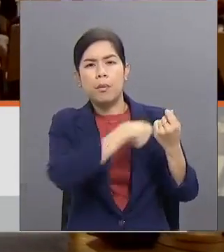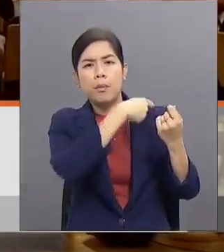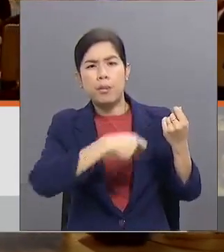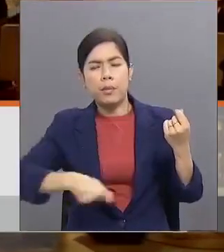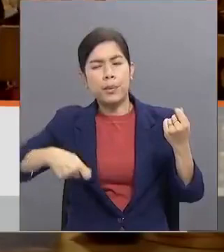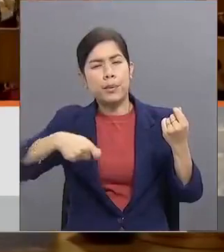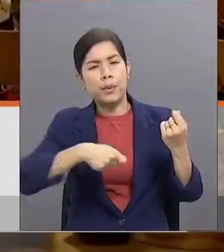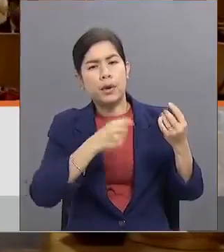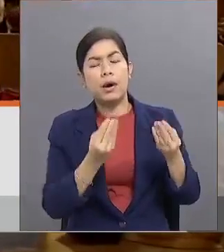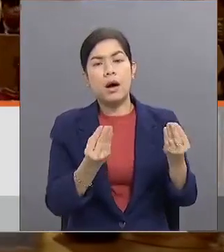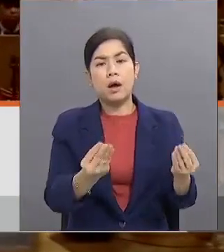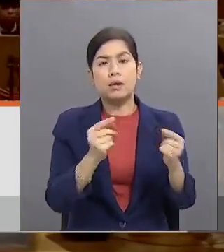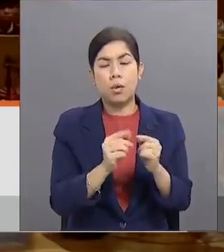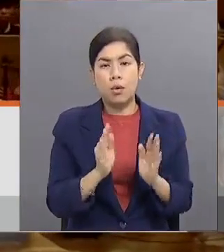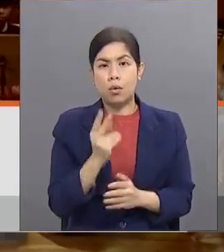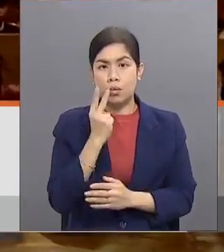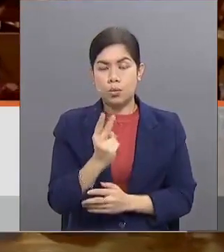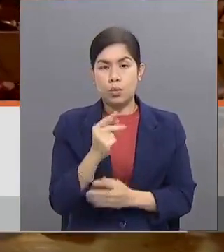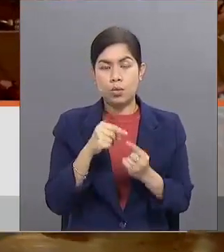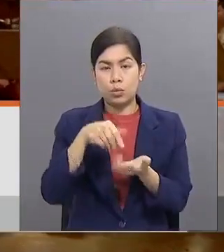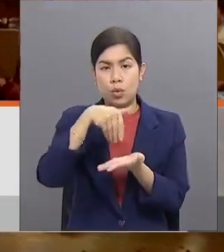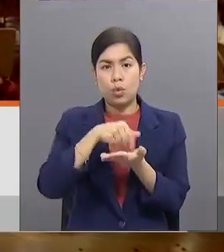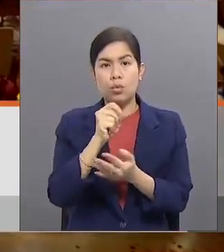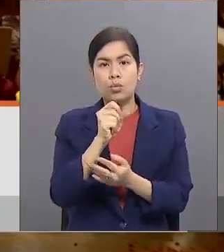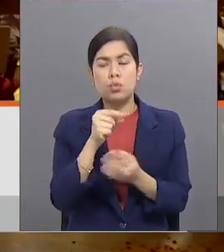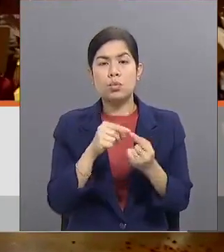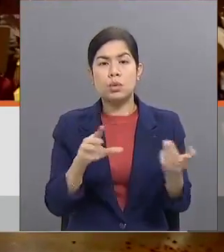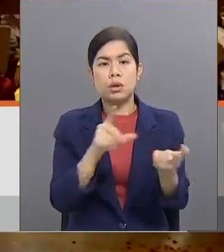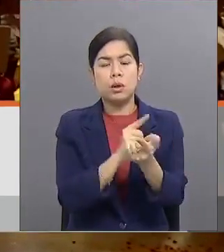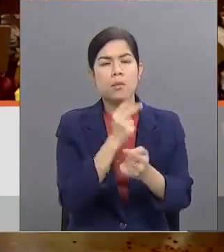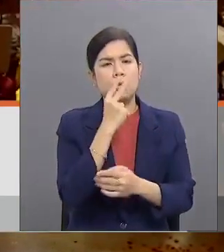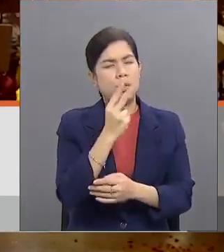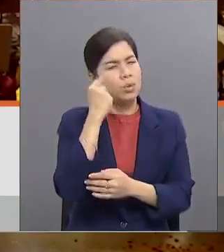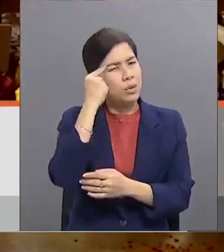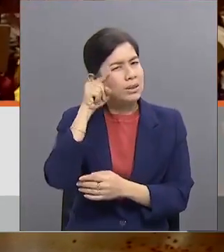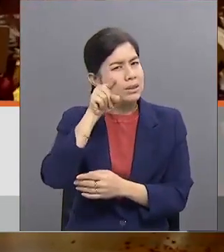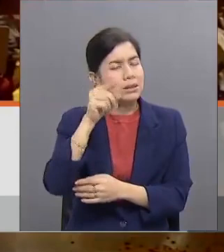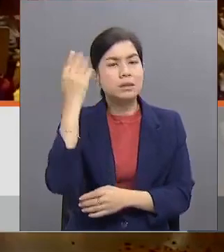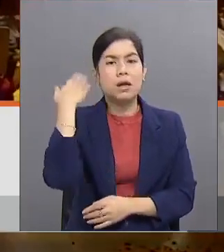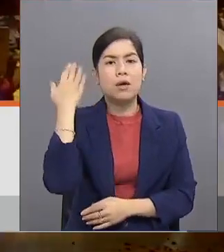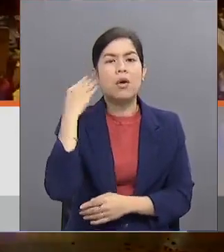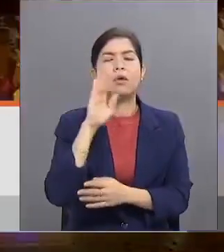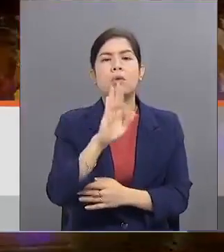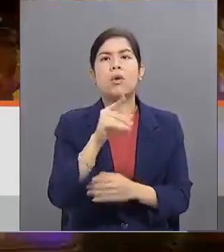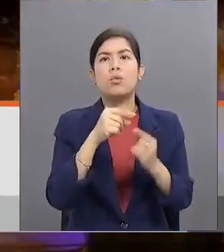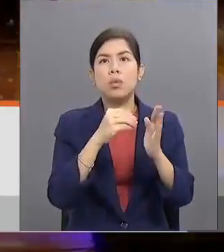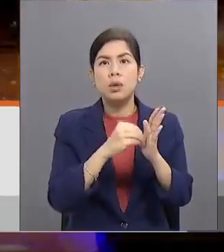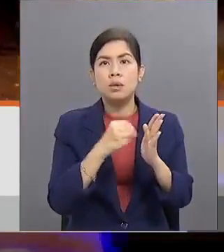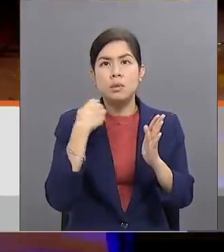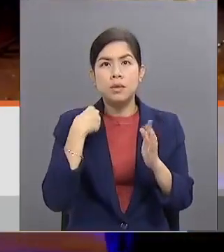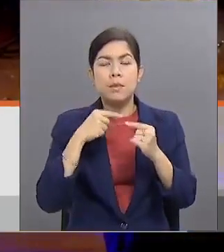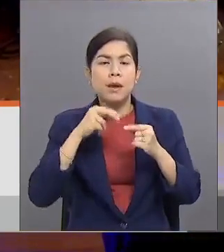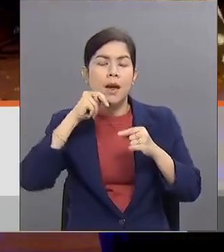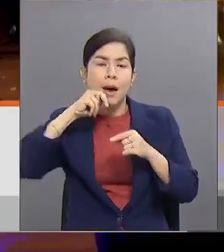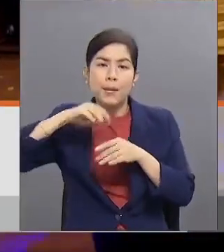ประเทศไทยจินตนาการถึงความยิ่งใหญ่ของอดีตราชธานีกรุงศรีอยุธยาที่ล้อมรอบด้วยแม่น้ำสามสาย